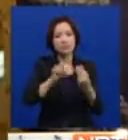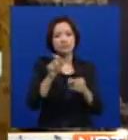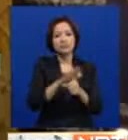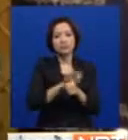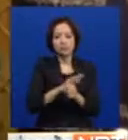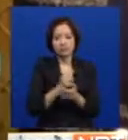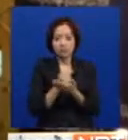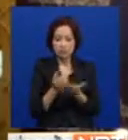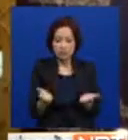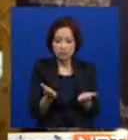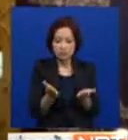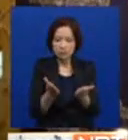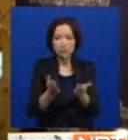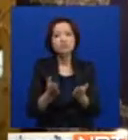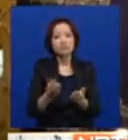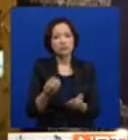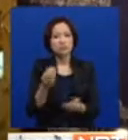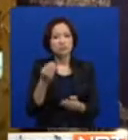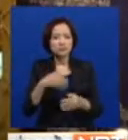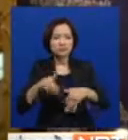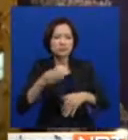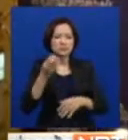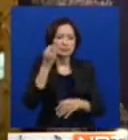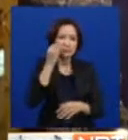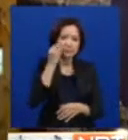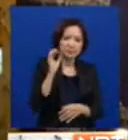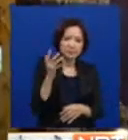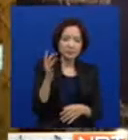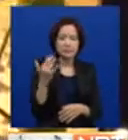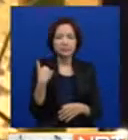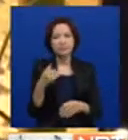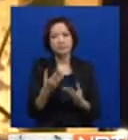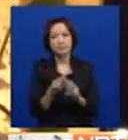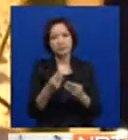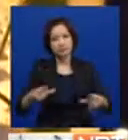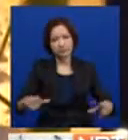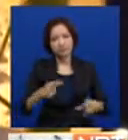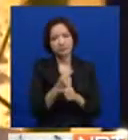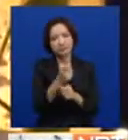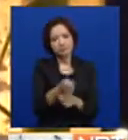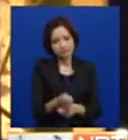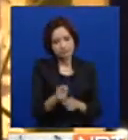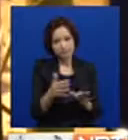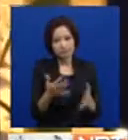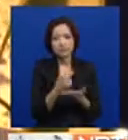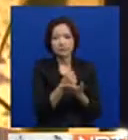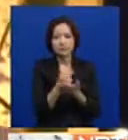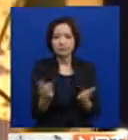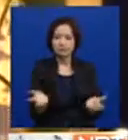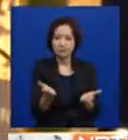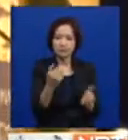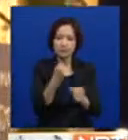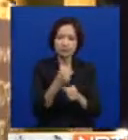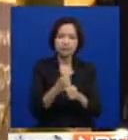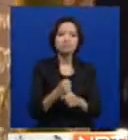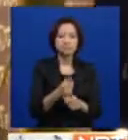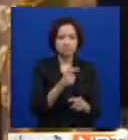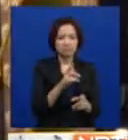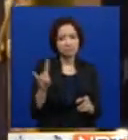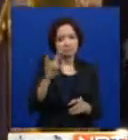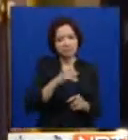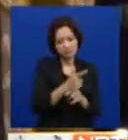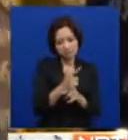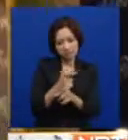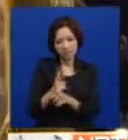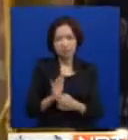เหลือประชาชนที่ขาดแคลนที่อยู่อาศัยและที่ดินทำกินโดยให้จัดทำโครงการฟาร์มตัวอย่างควบคู่กันไปด้วยปัจจุบันมีประชาชน